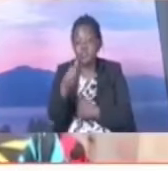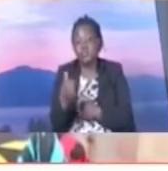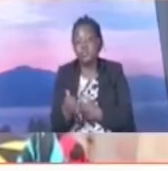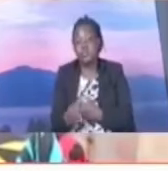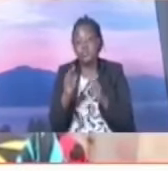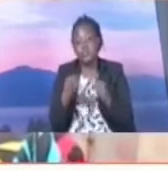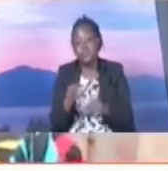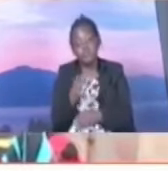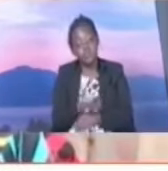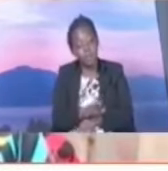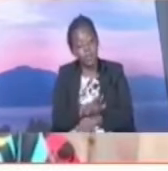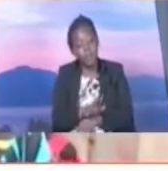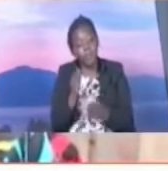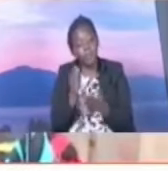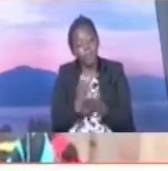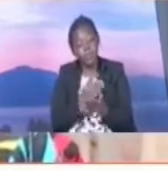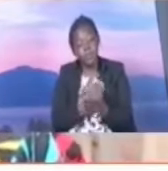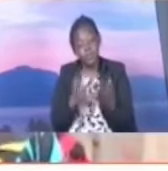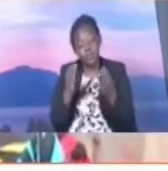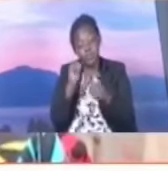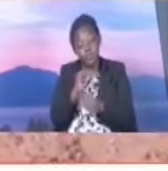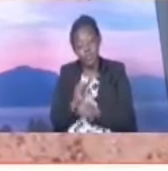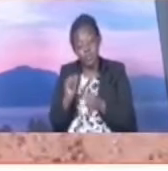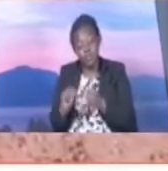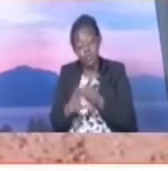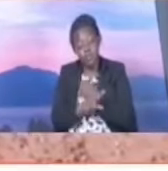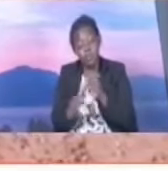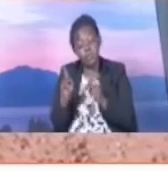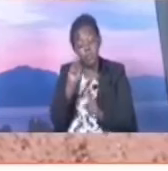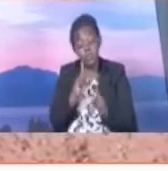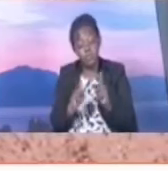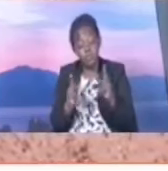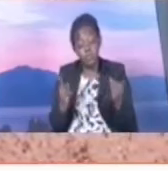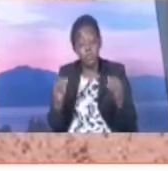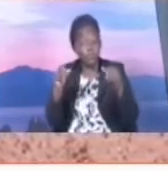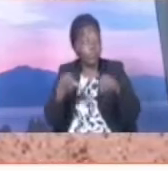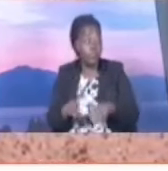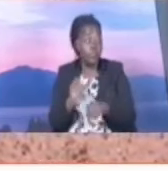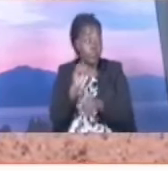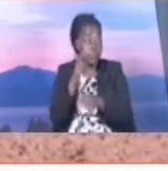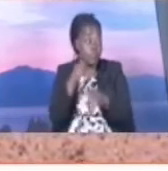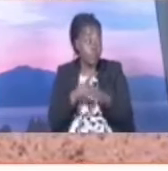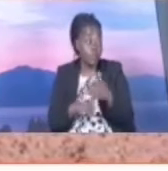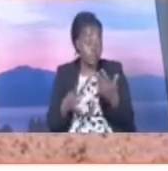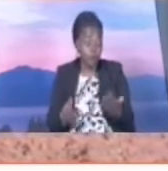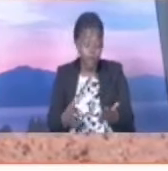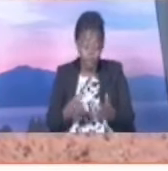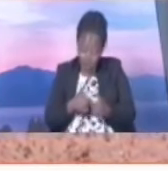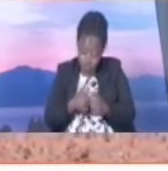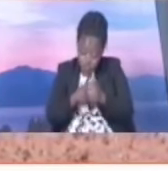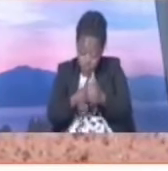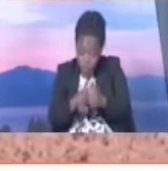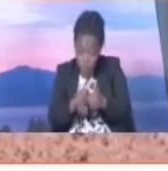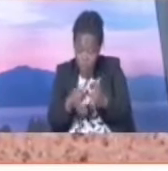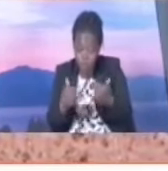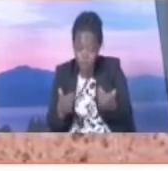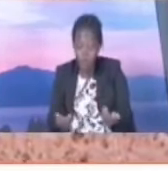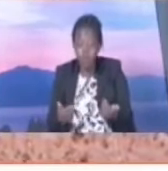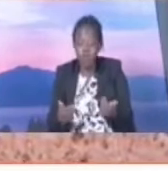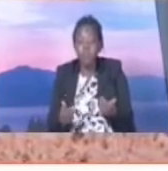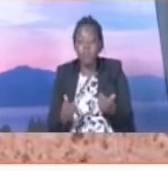egitali gino kuba gino emirimu gy'okubba abantu gya bulabe. Amagezi gemba abatuuze bakulonkoma babbi ne